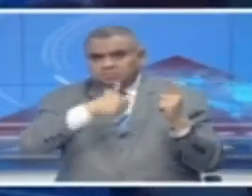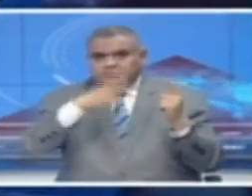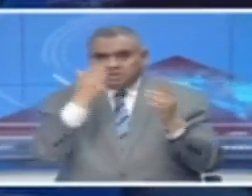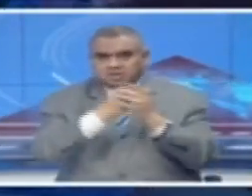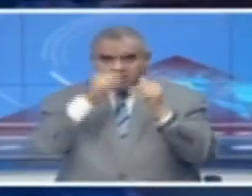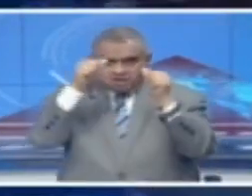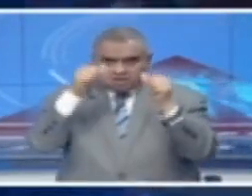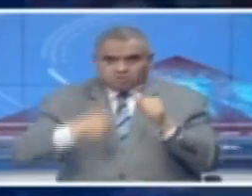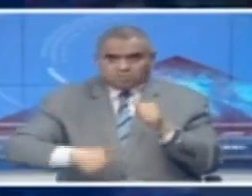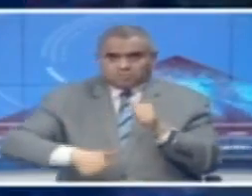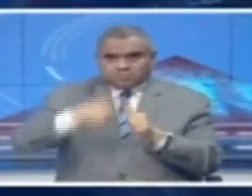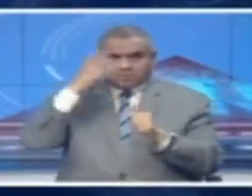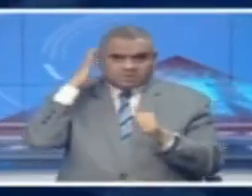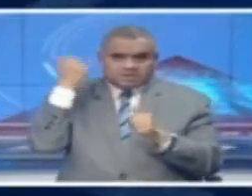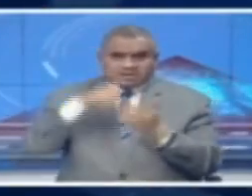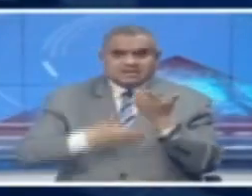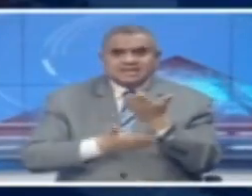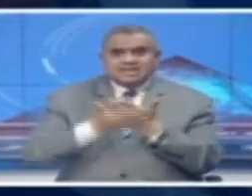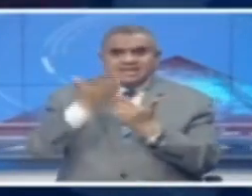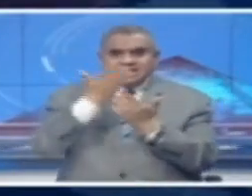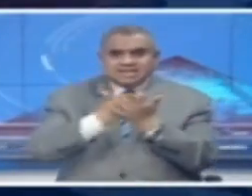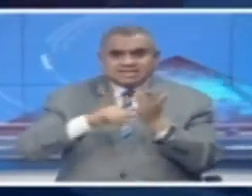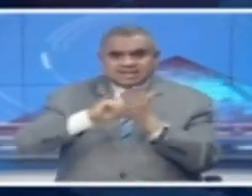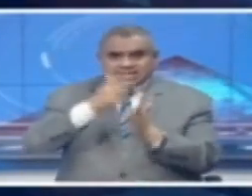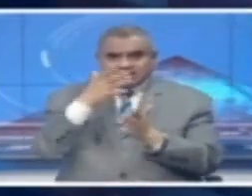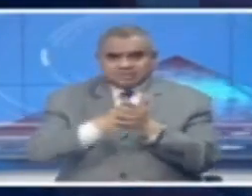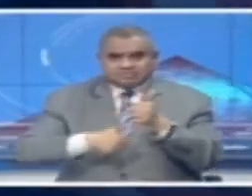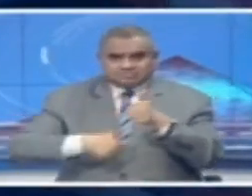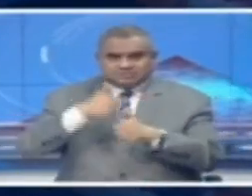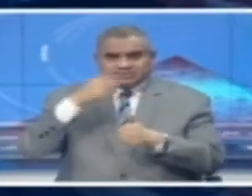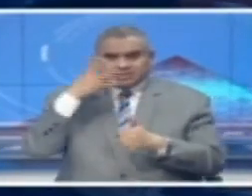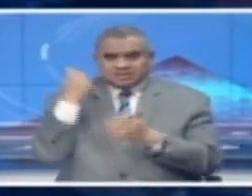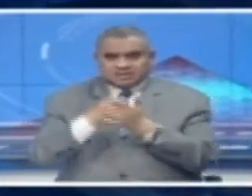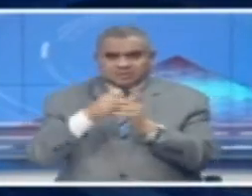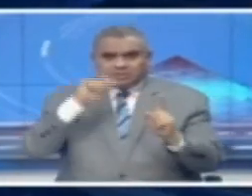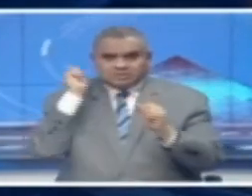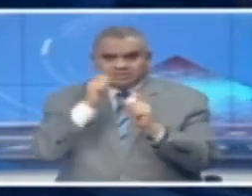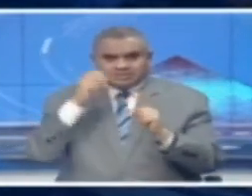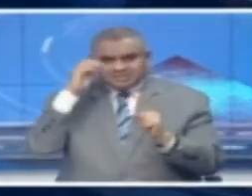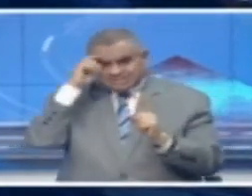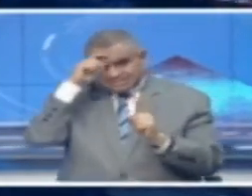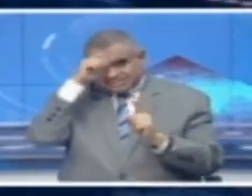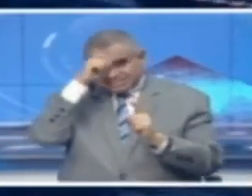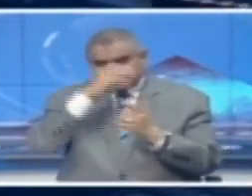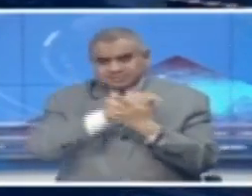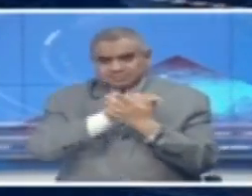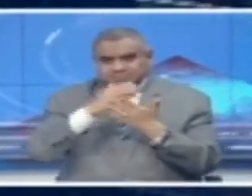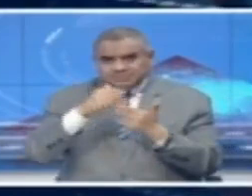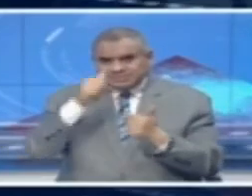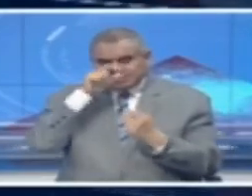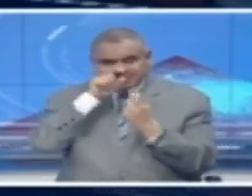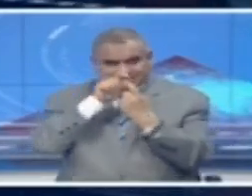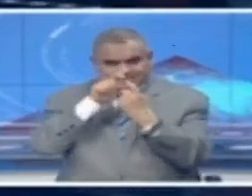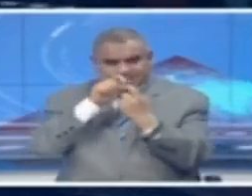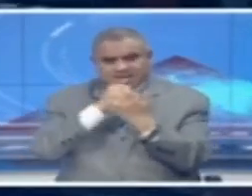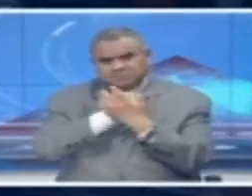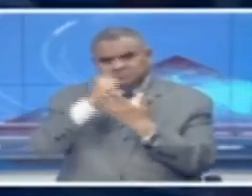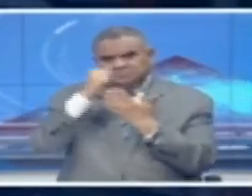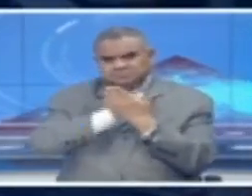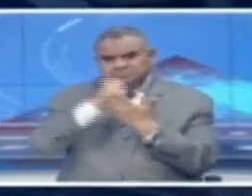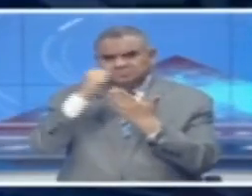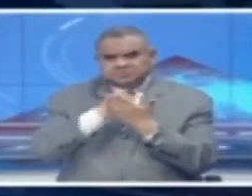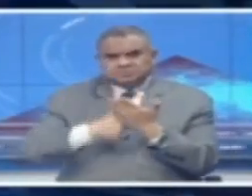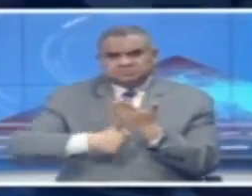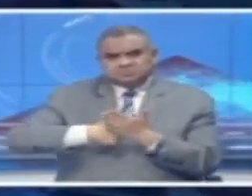على إعلان الجمهورية الجديدة بتحمله وصبره وقدرته على صنع المستحيل